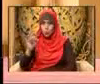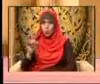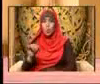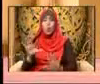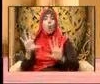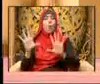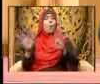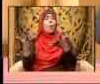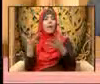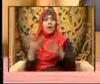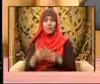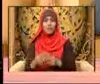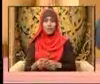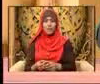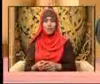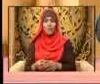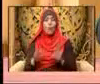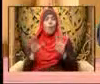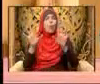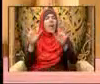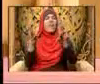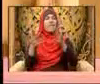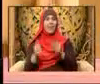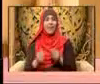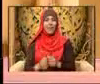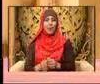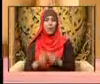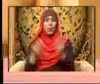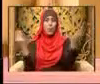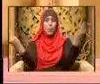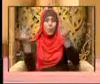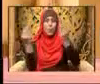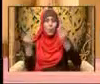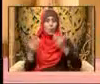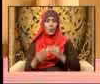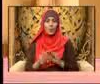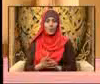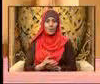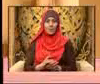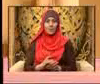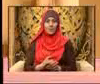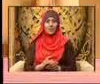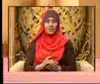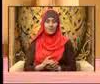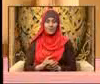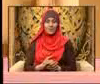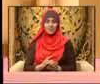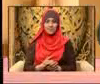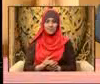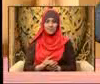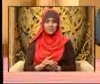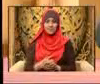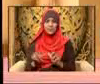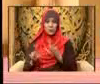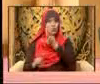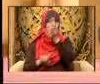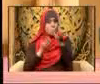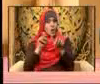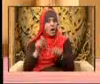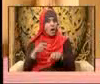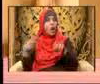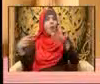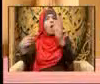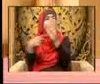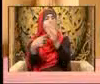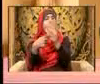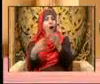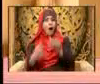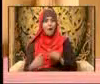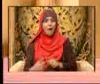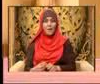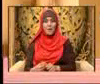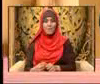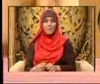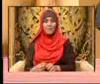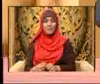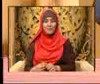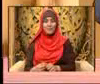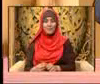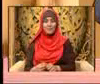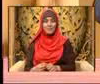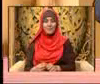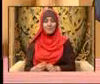سيعبد؟ الإنسان سوف يؤدي هذه العبادة على أي حال، ولكن كيف وأين ومتى؟